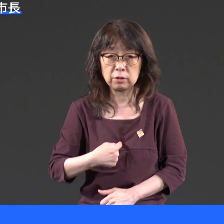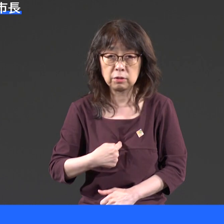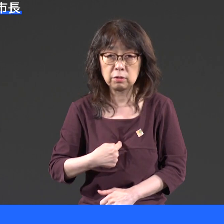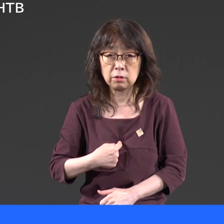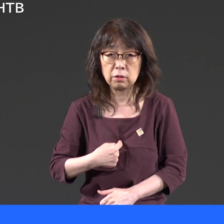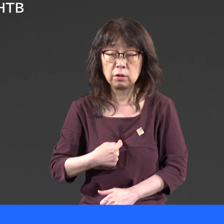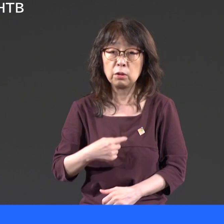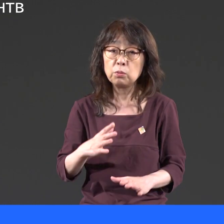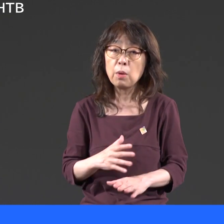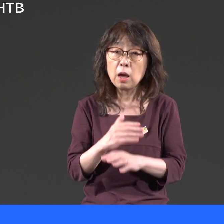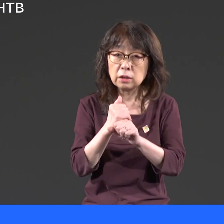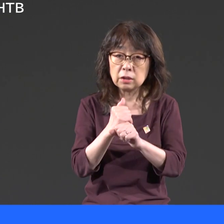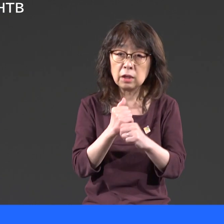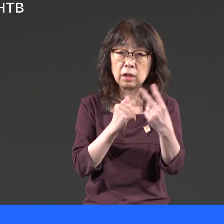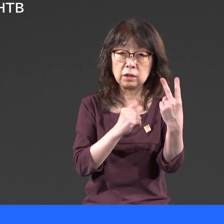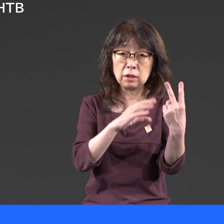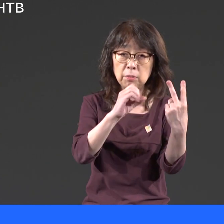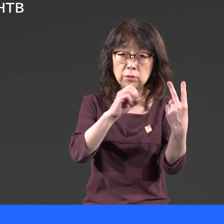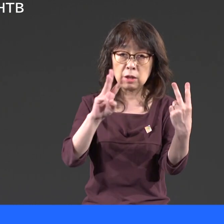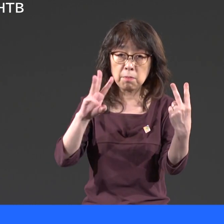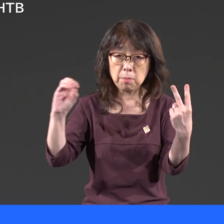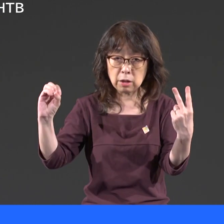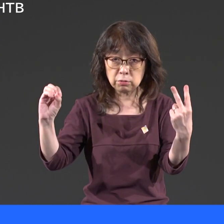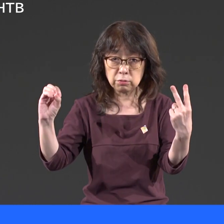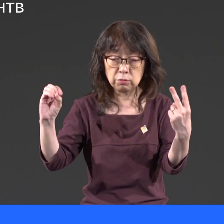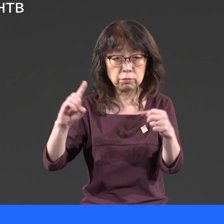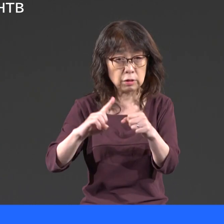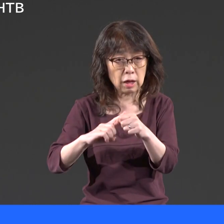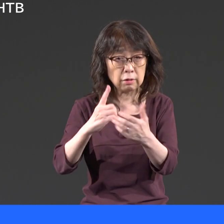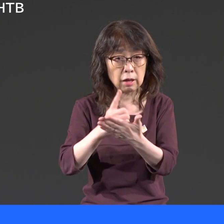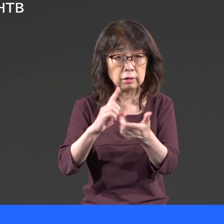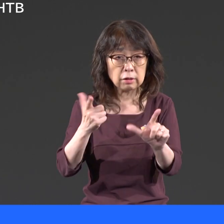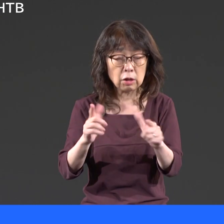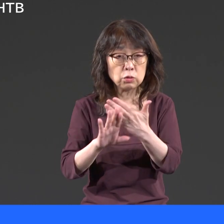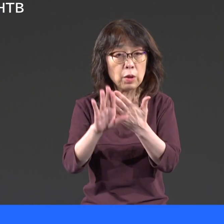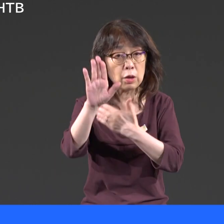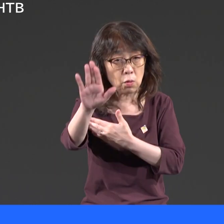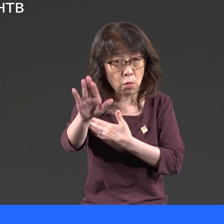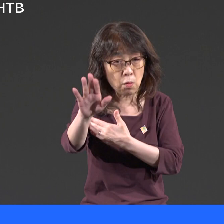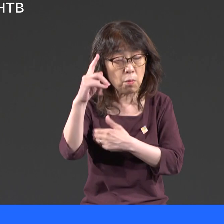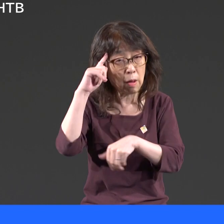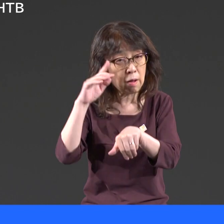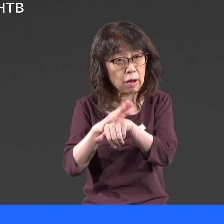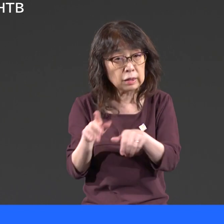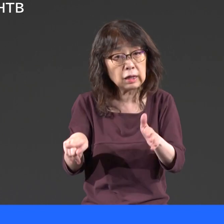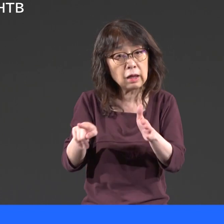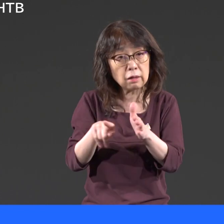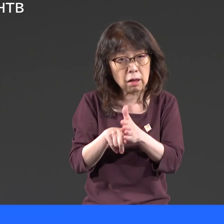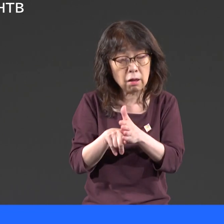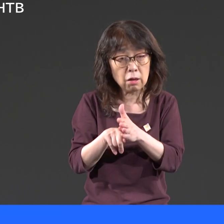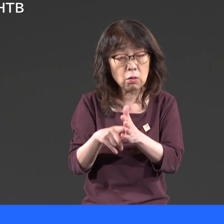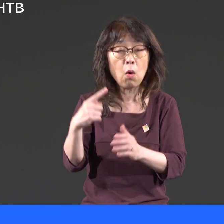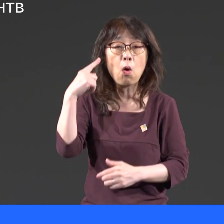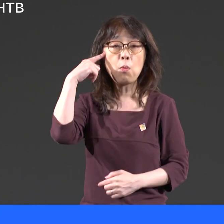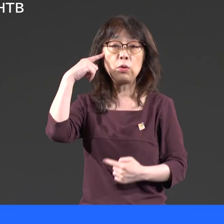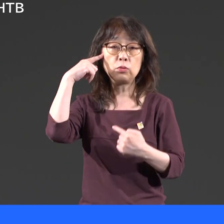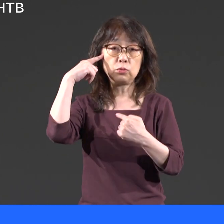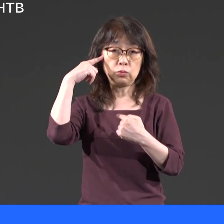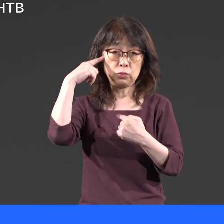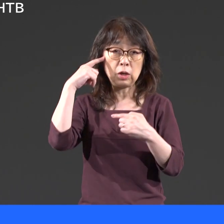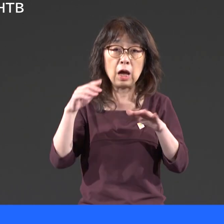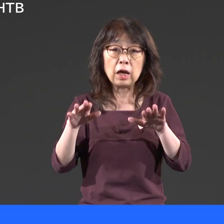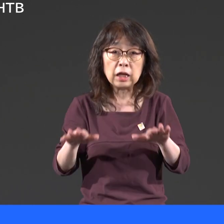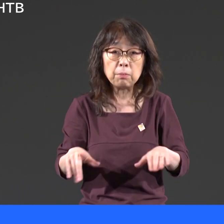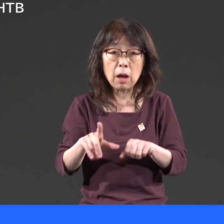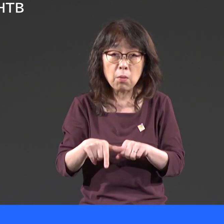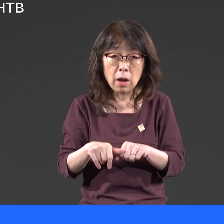その2030年だけではそれ以降も視野に入れてというお考えにもなってくるのではないかと思うんですけれども、あくまでも現時点でや